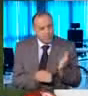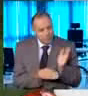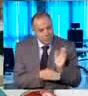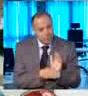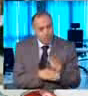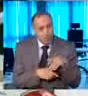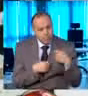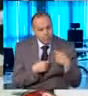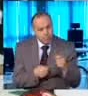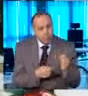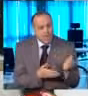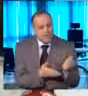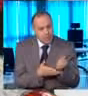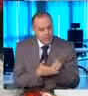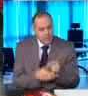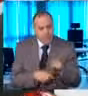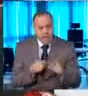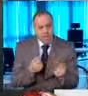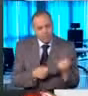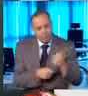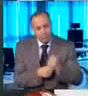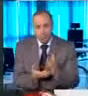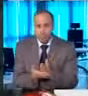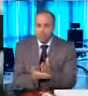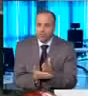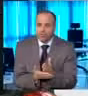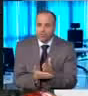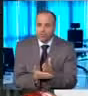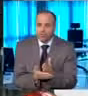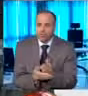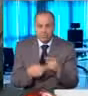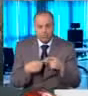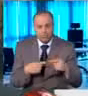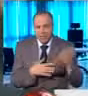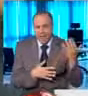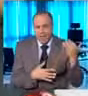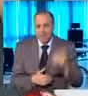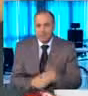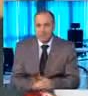والترويج والتشجيع على بعث مشاريع أشكالها التقليدية.